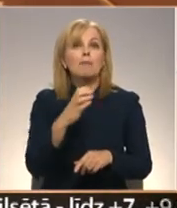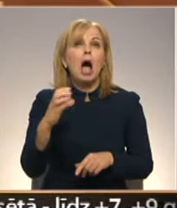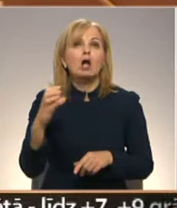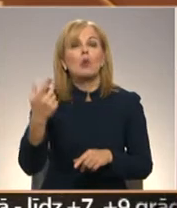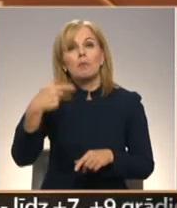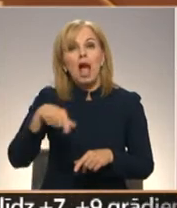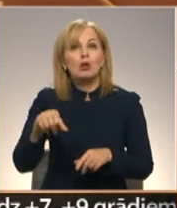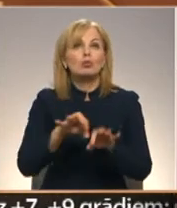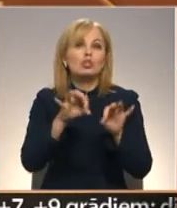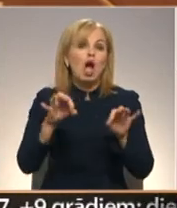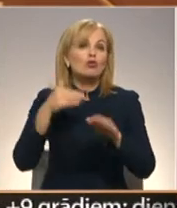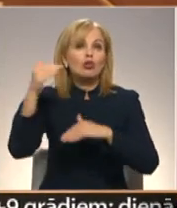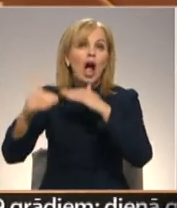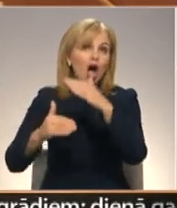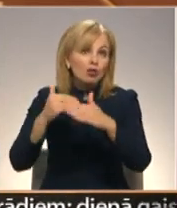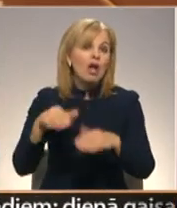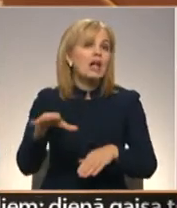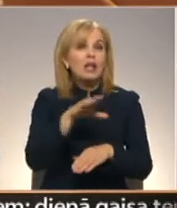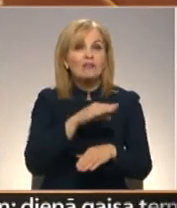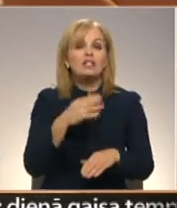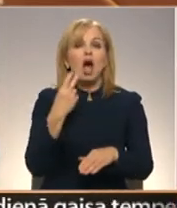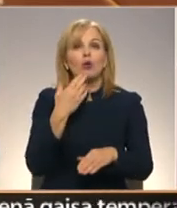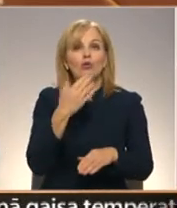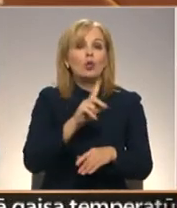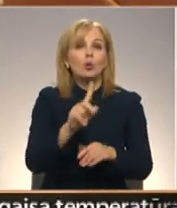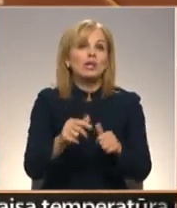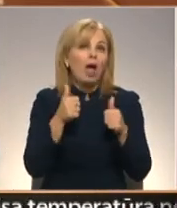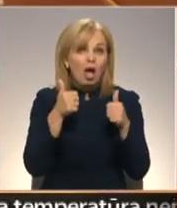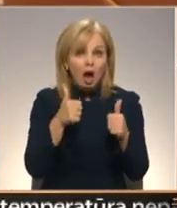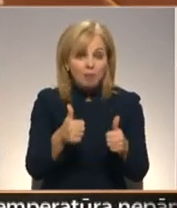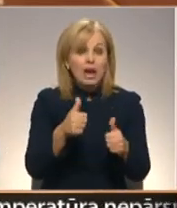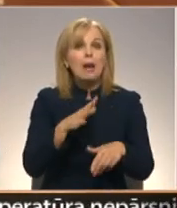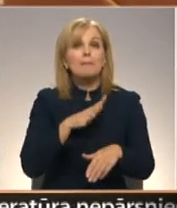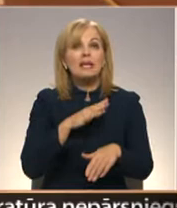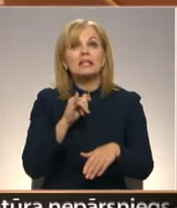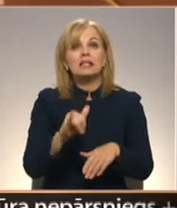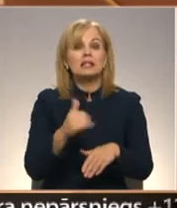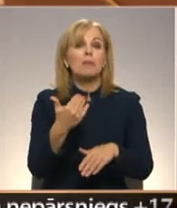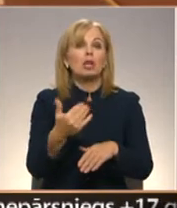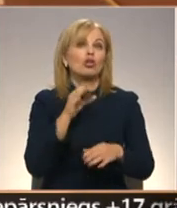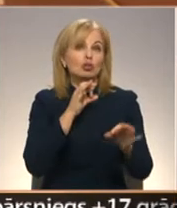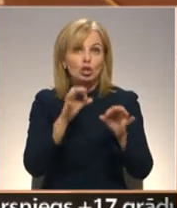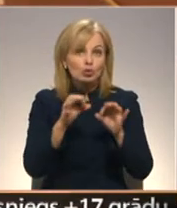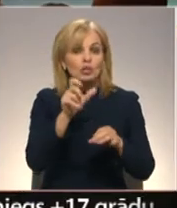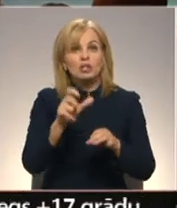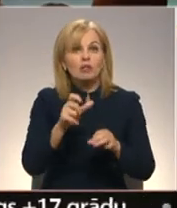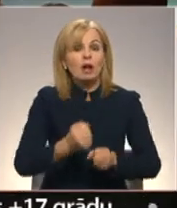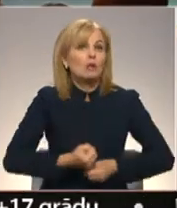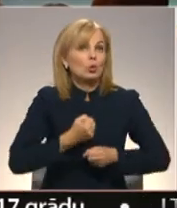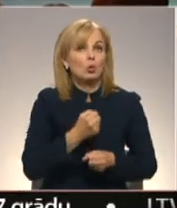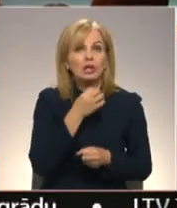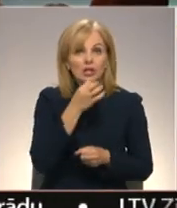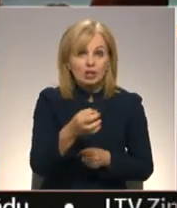kā saka, ir sākuši savu karjeru, ne visiem tā angļu valoda ir tik laba, un tas vienmēr bija slikti priekš diskusijas, jo cilvēkiem bija grūti izteikties.